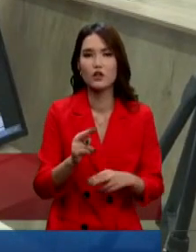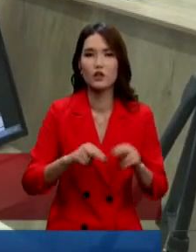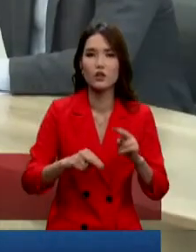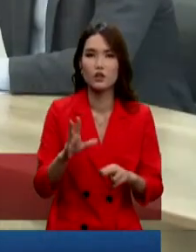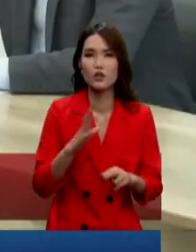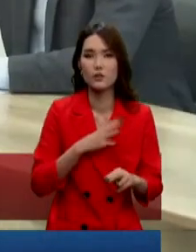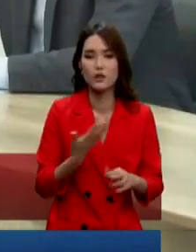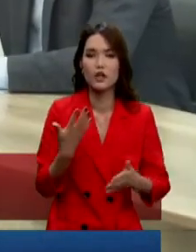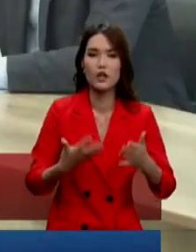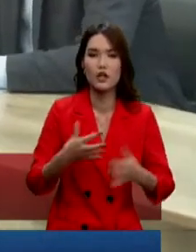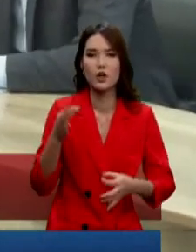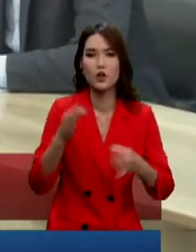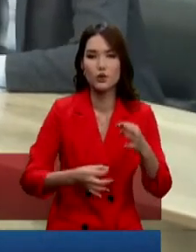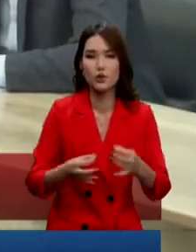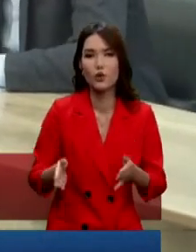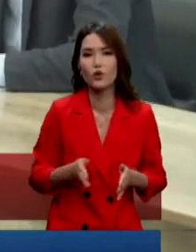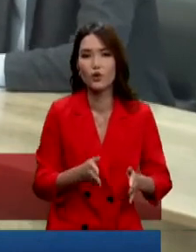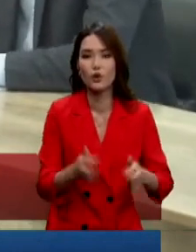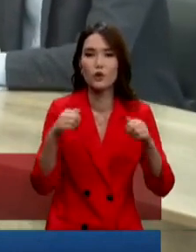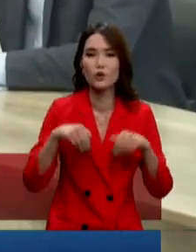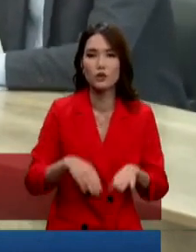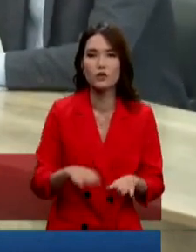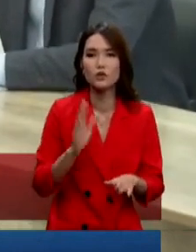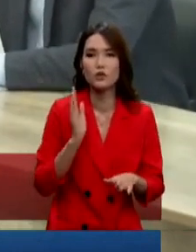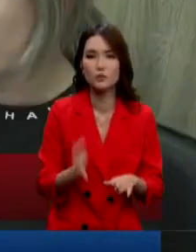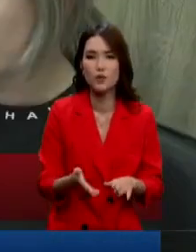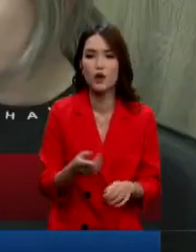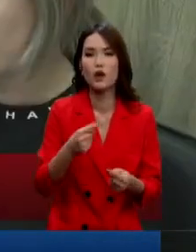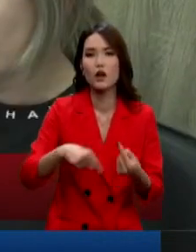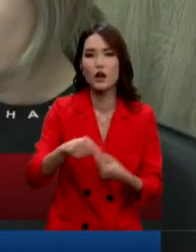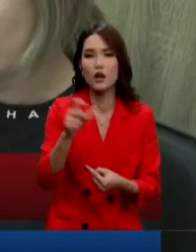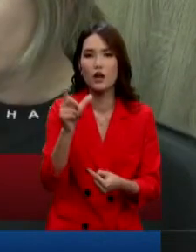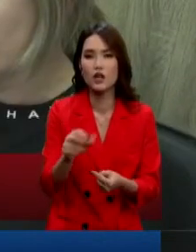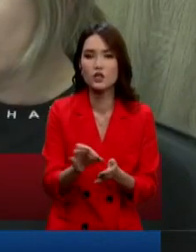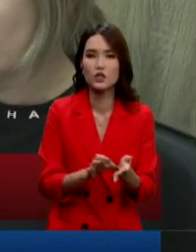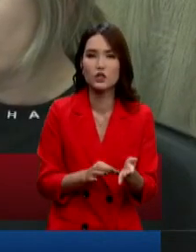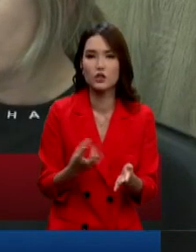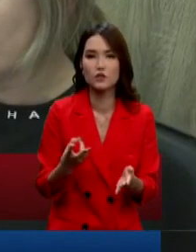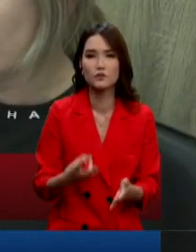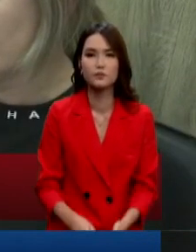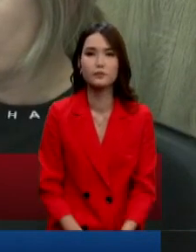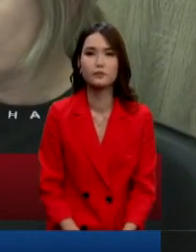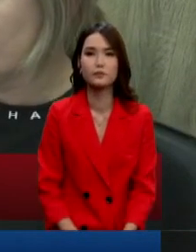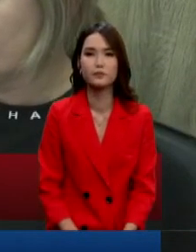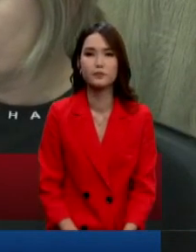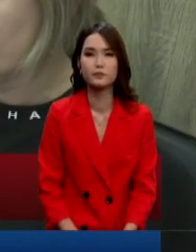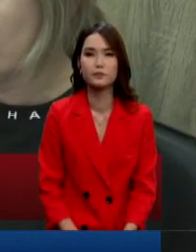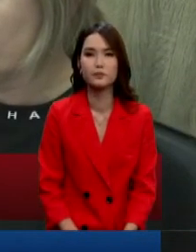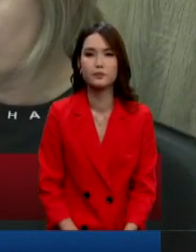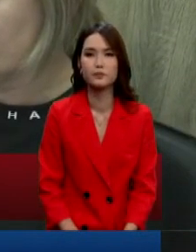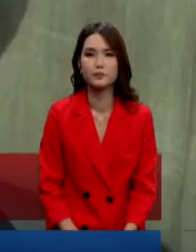Егер сот жерді қайтарып алу жөнінде шешім шығарса, кәсіпкерлер шығынға батады.